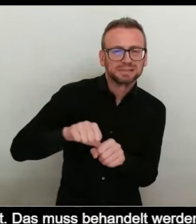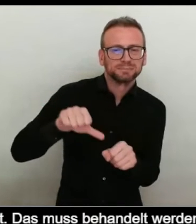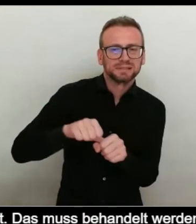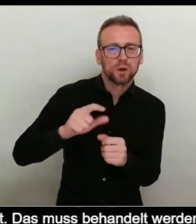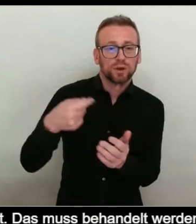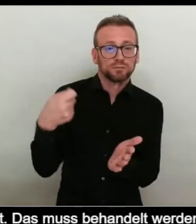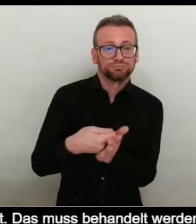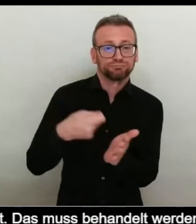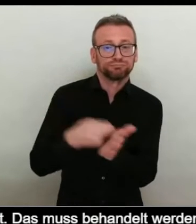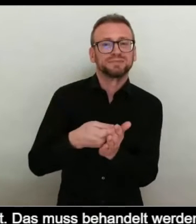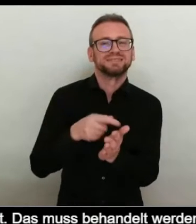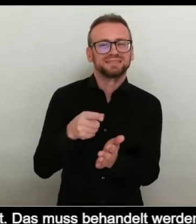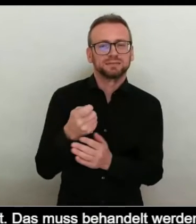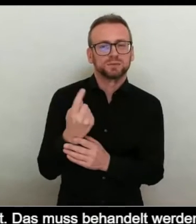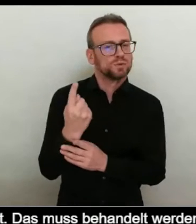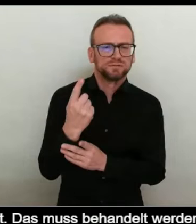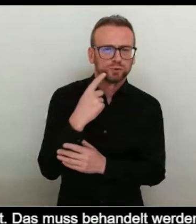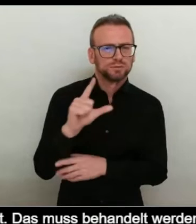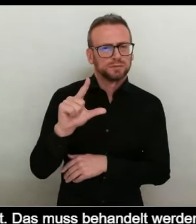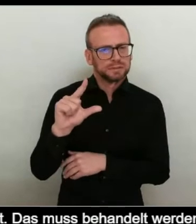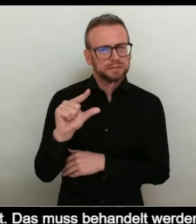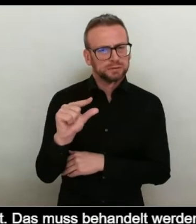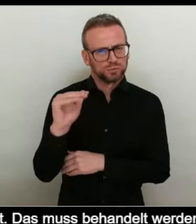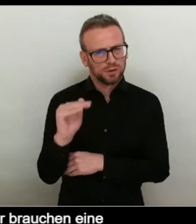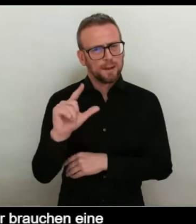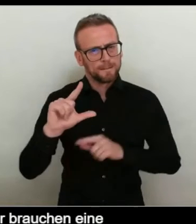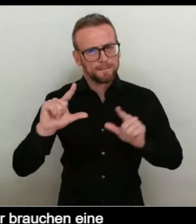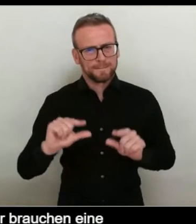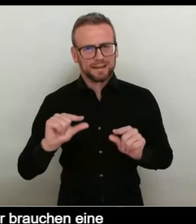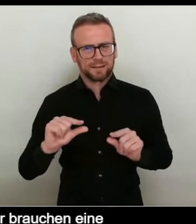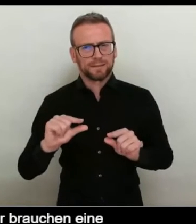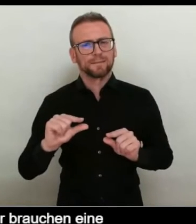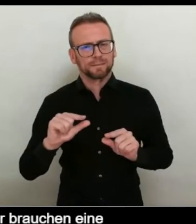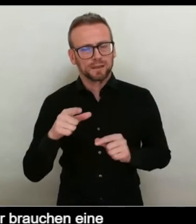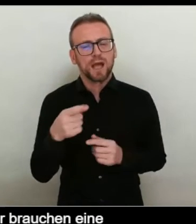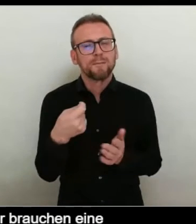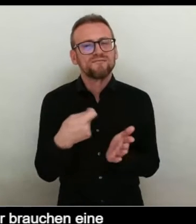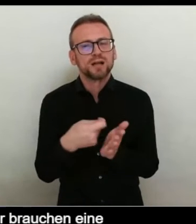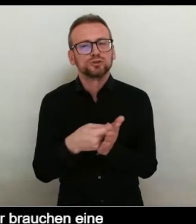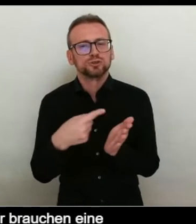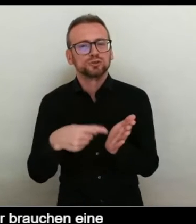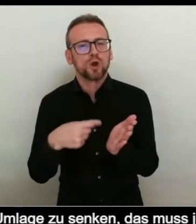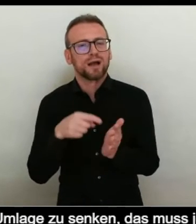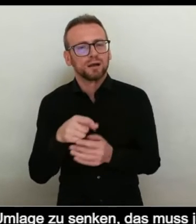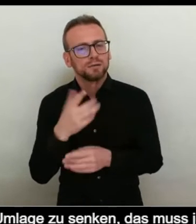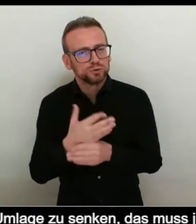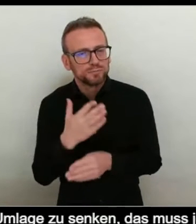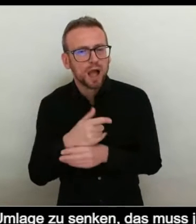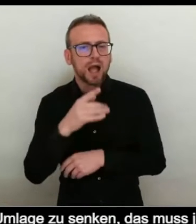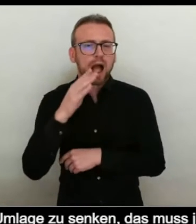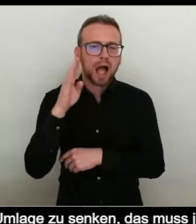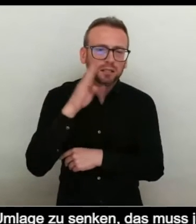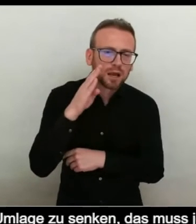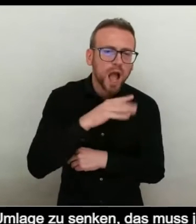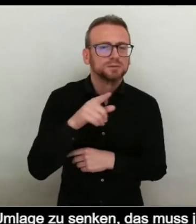kürzester Zeit, nicht nur einmalig, sondern mehrfach. Und ich sage auch ganz ehrlich, ich habe mich etwas gewundert, wie kalt und hartherzig Berlin, insbesondere